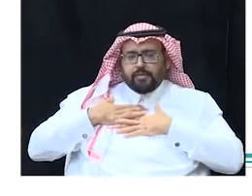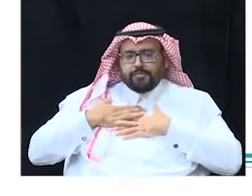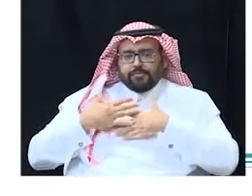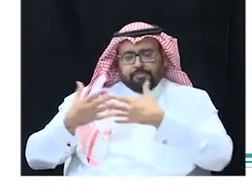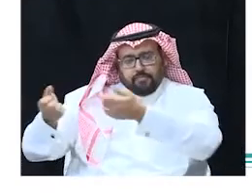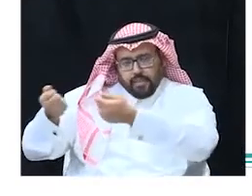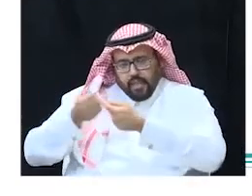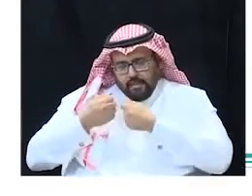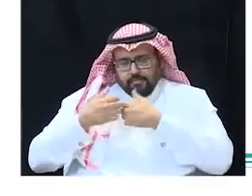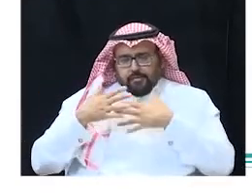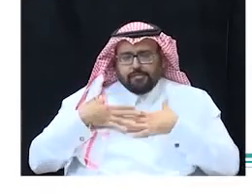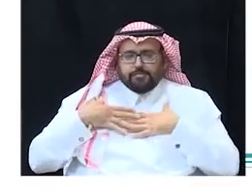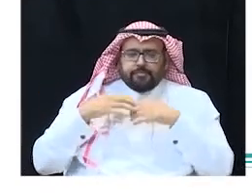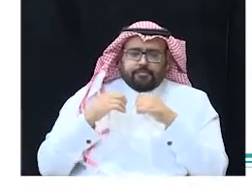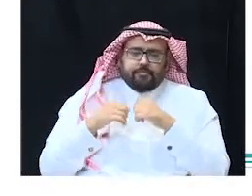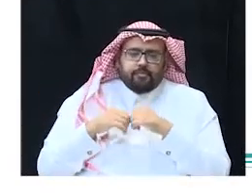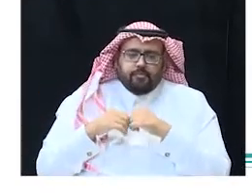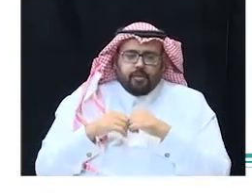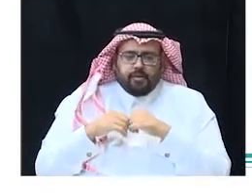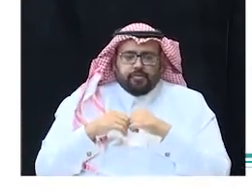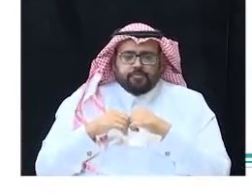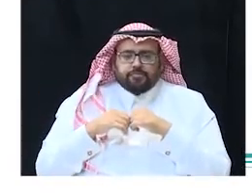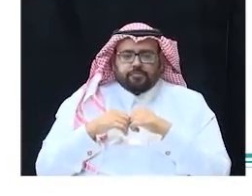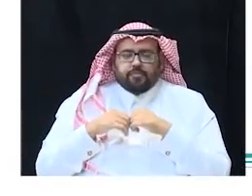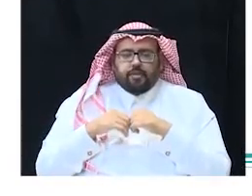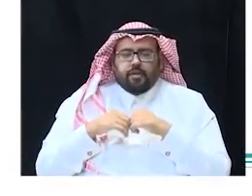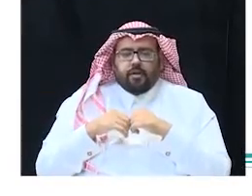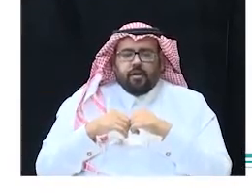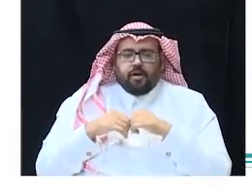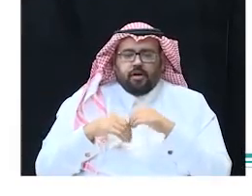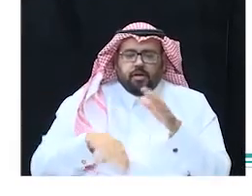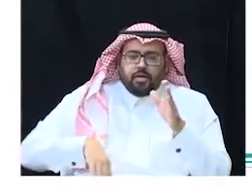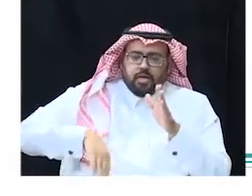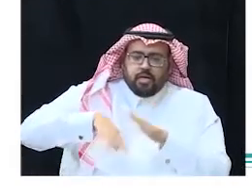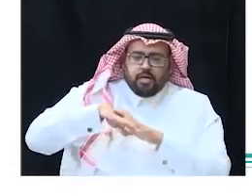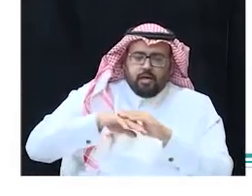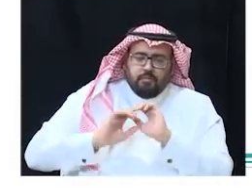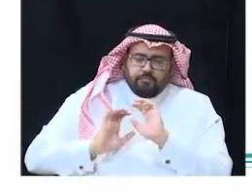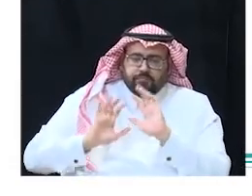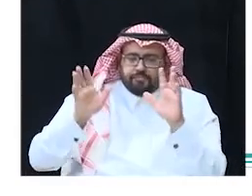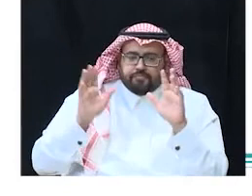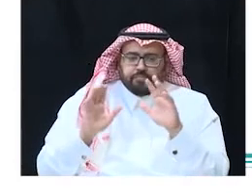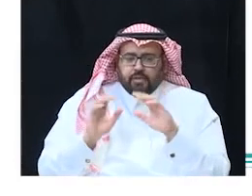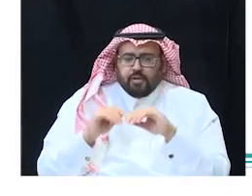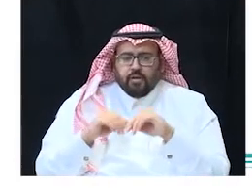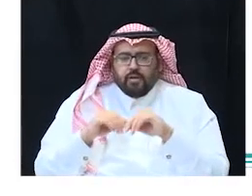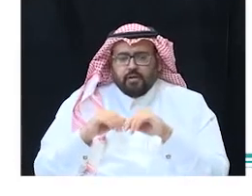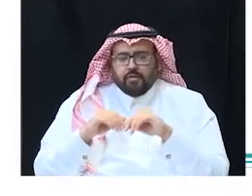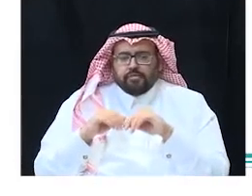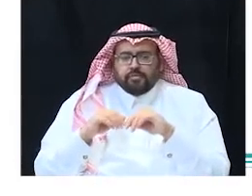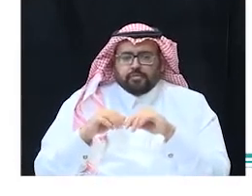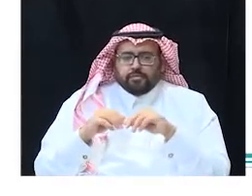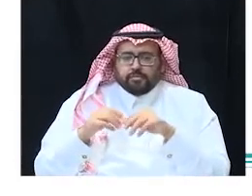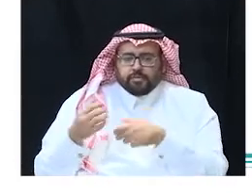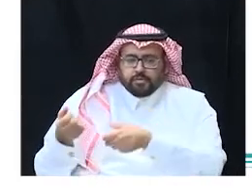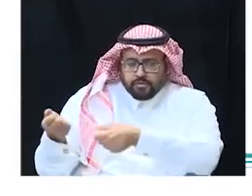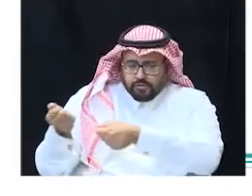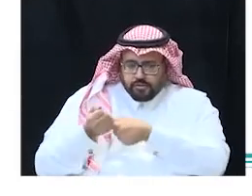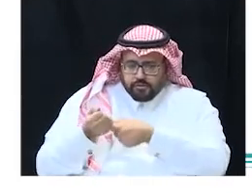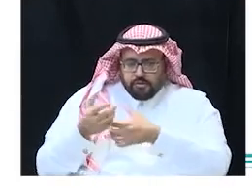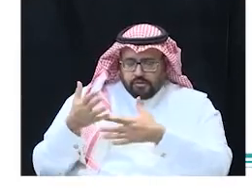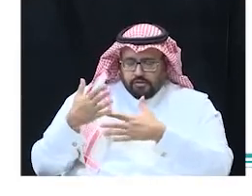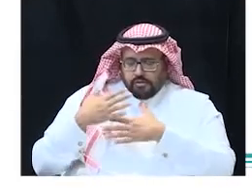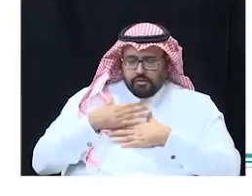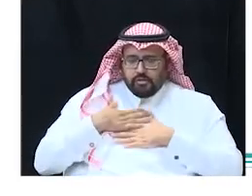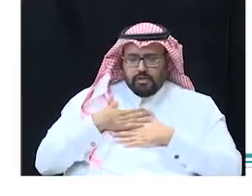أما إذا سحبته فإنه أقربه، فإني أقربه إلي. فركل الكرة دفع،